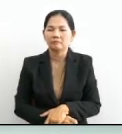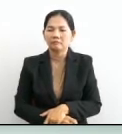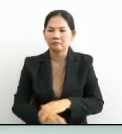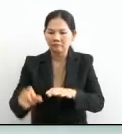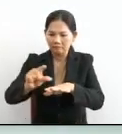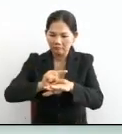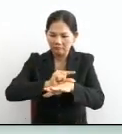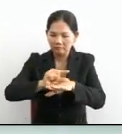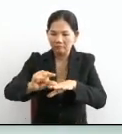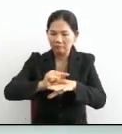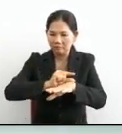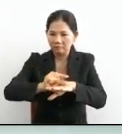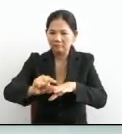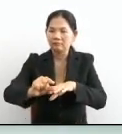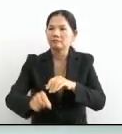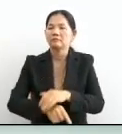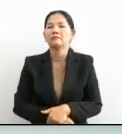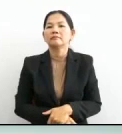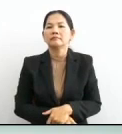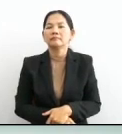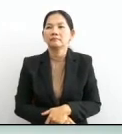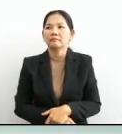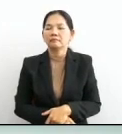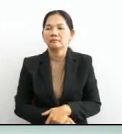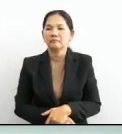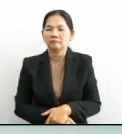đàm bầy cái này